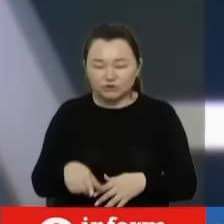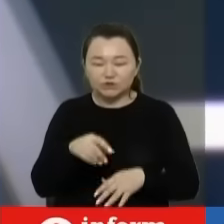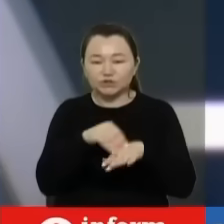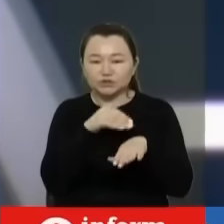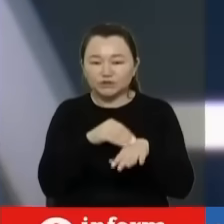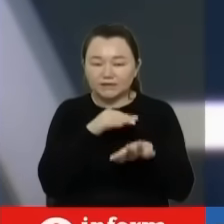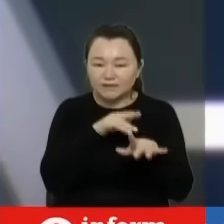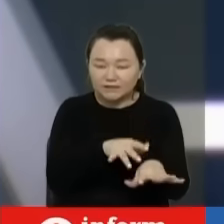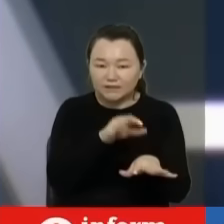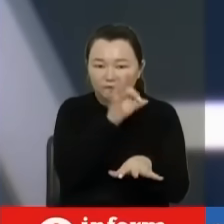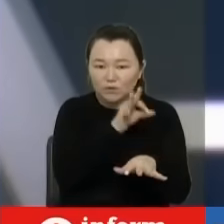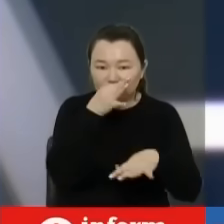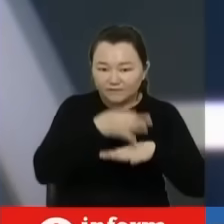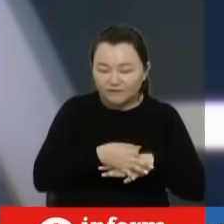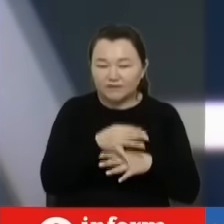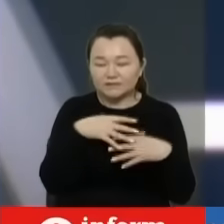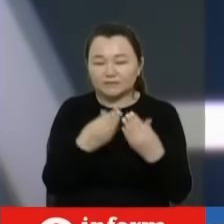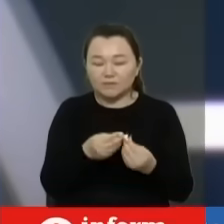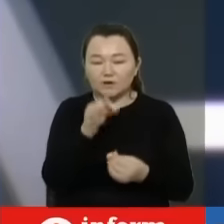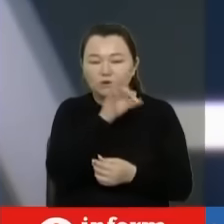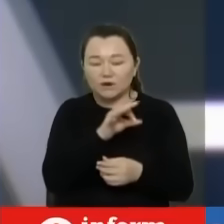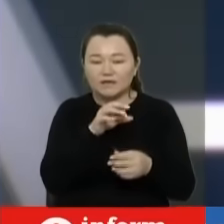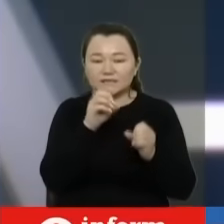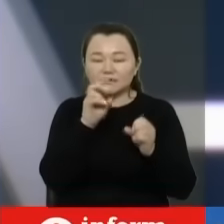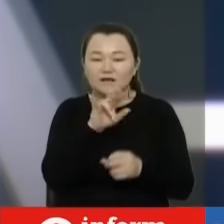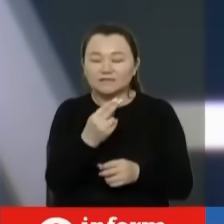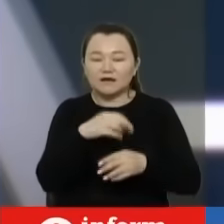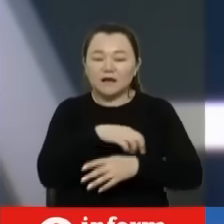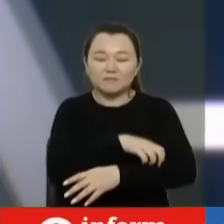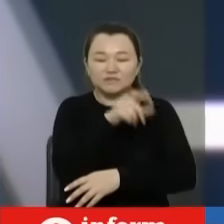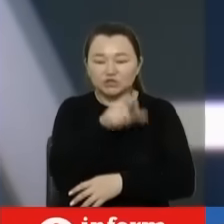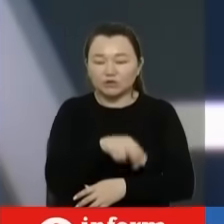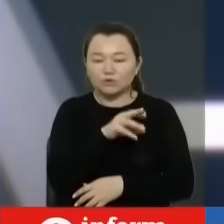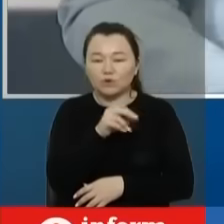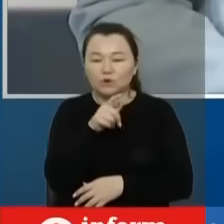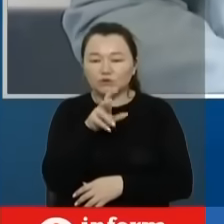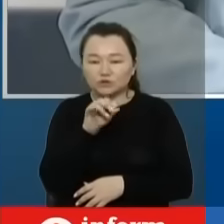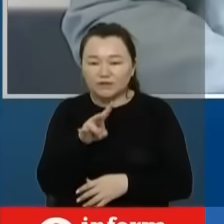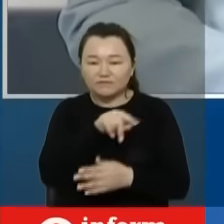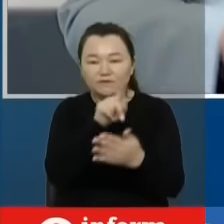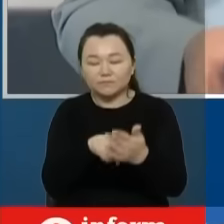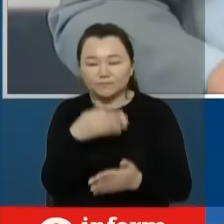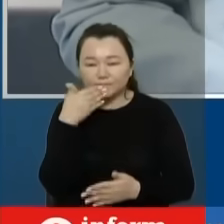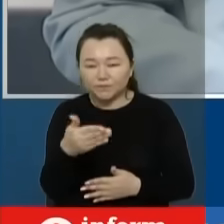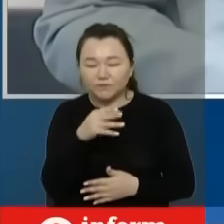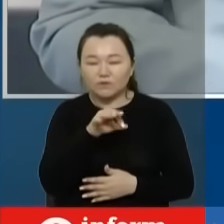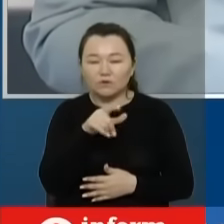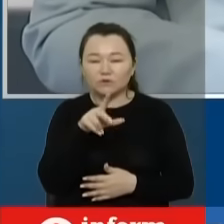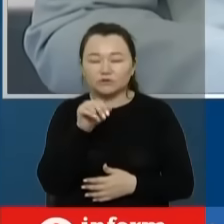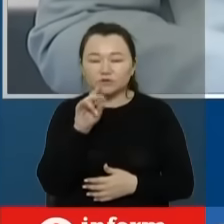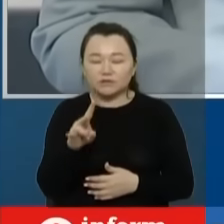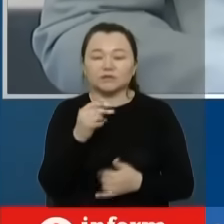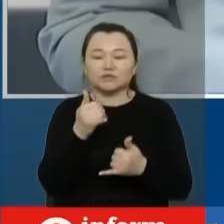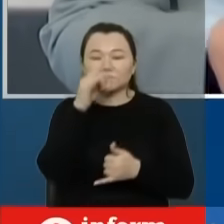және отбасылық демографиялық саясат жөніндегі ұлттық комиссия мүшесі Тоғжан Қожалыға қойып көрсек. Кеш жарық, Тоғжан ханым, елімізде